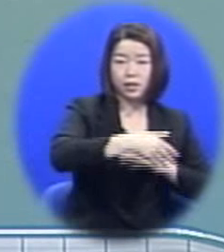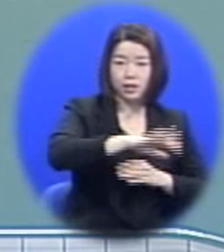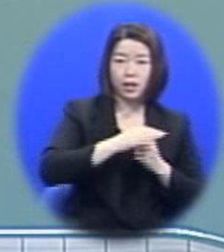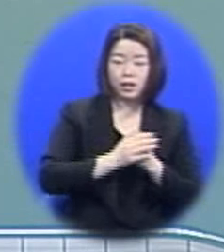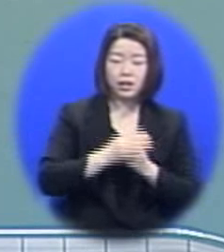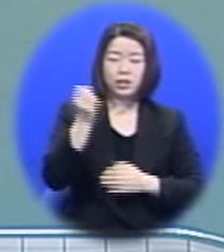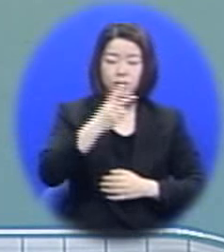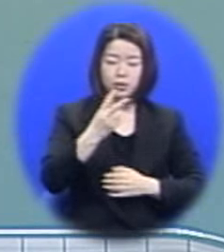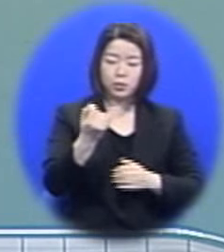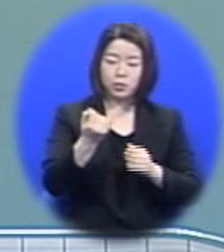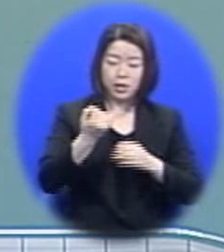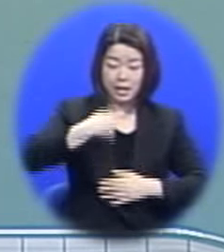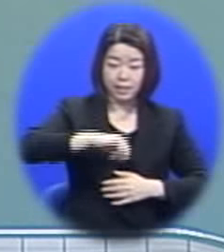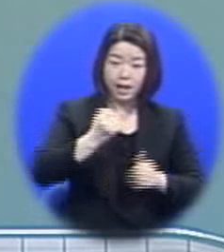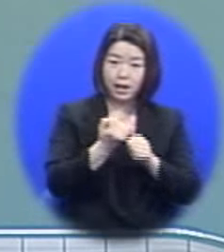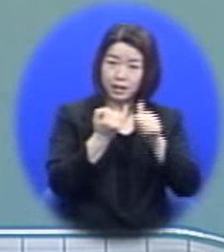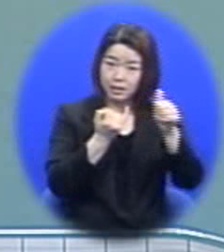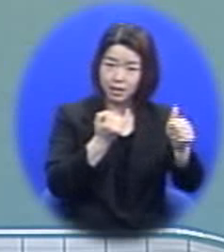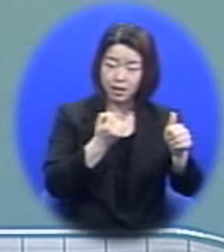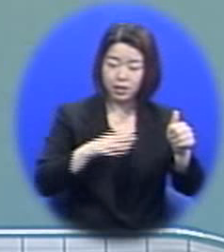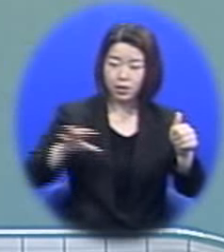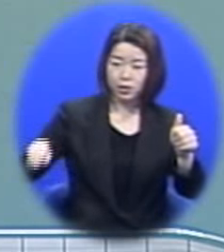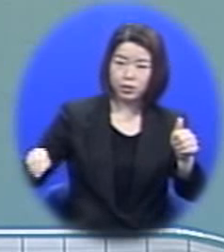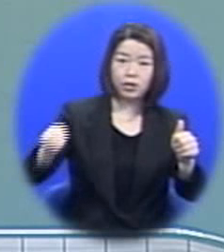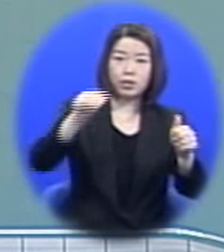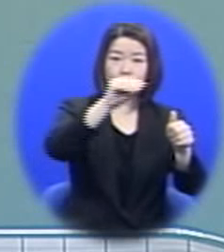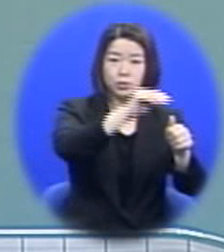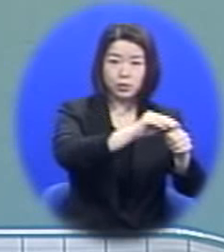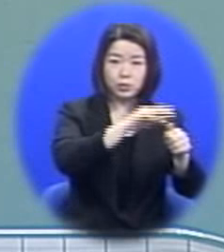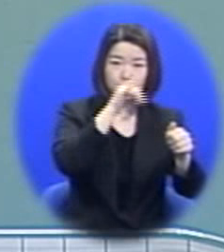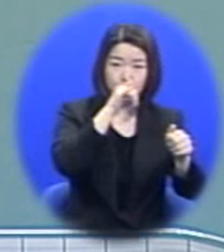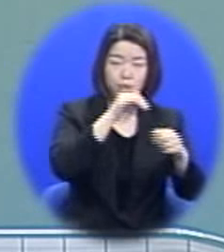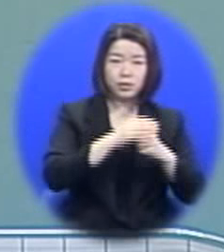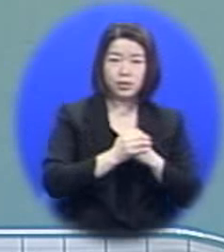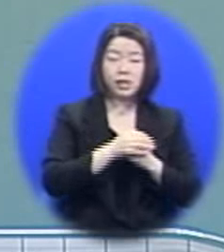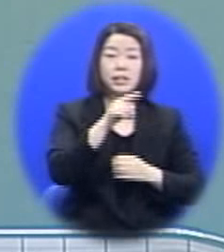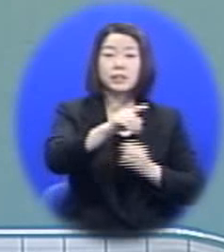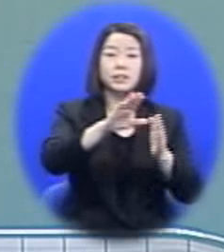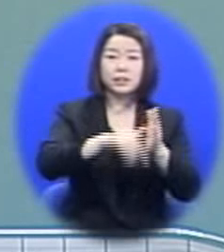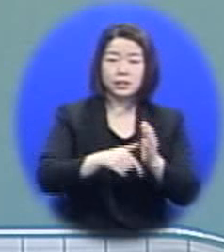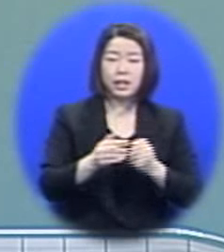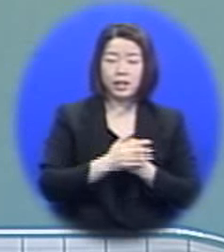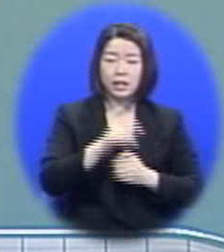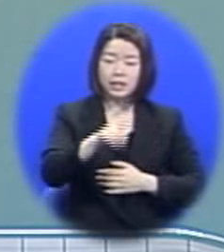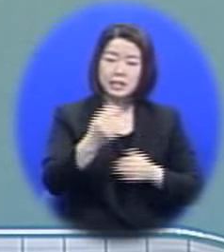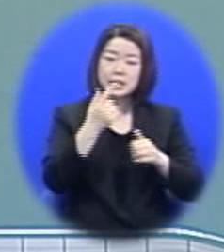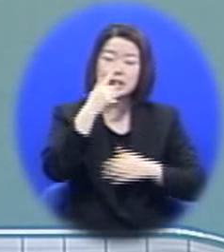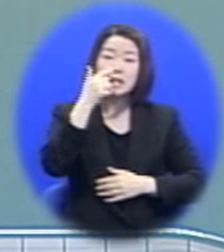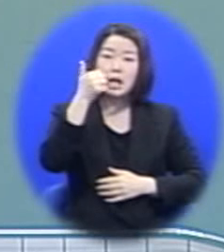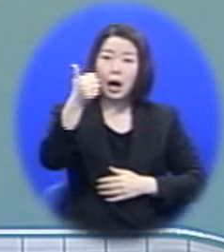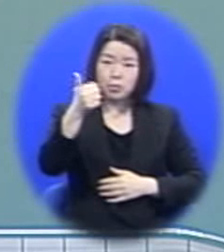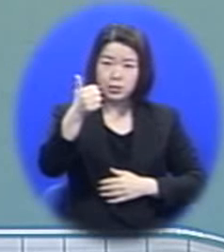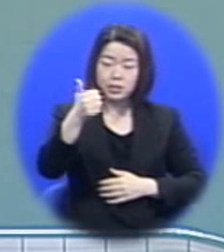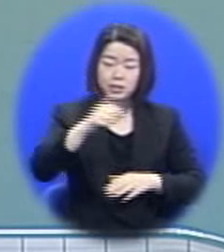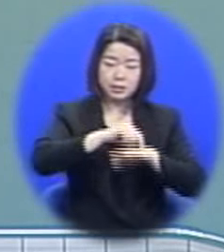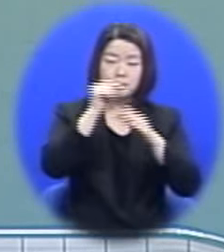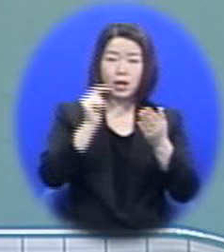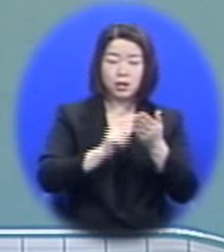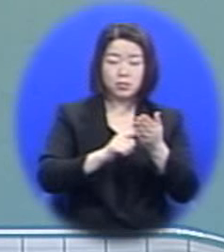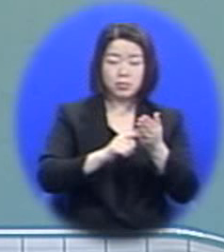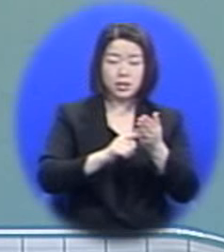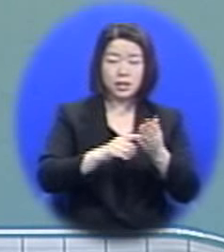사위될 신랑에게 딸의 손을 넘겨 줍니다. 그때이 신부 아버지가 그